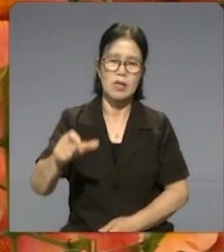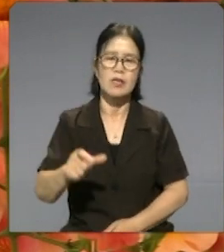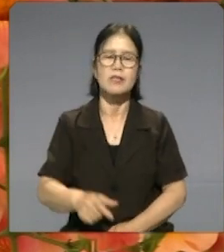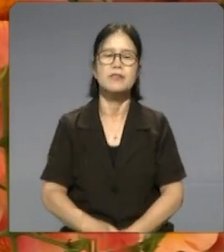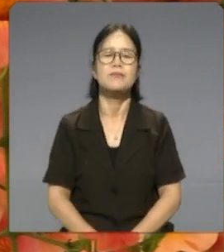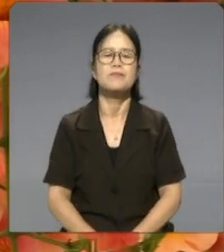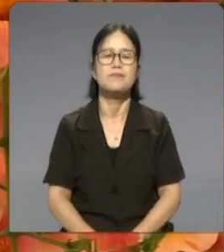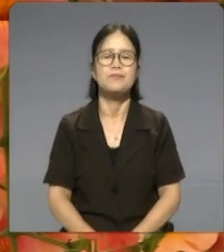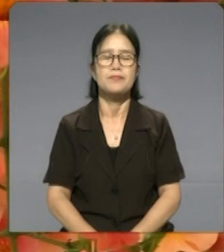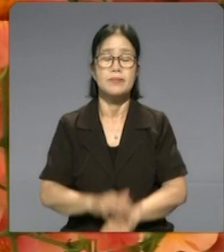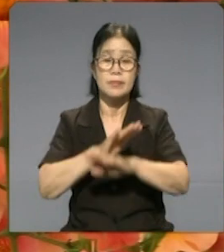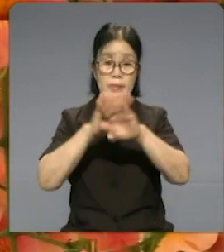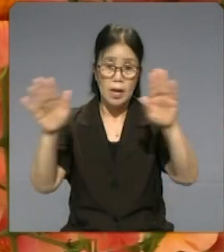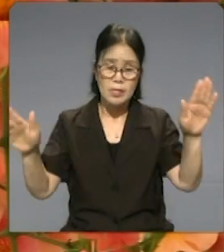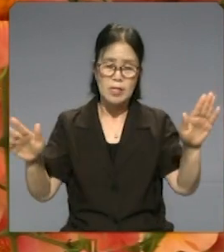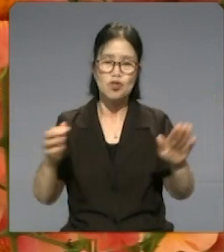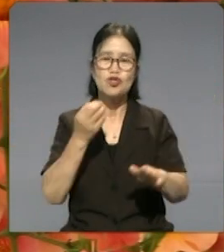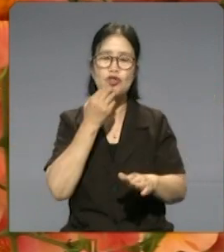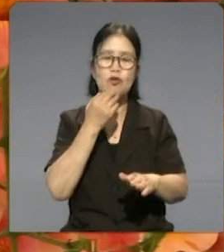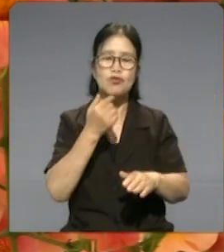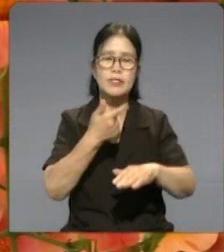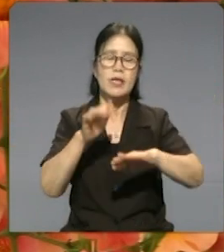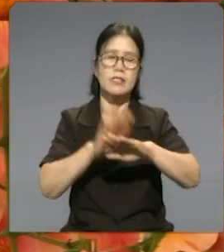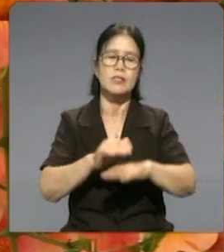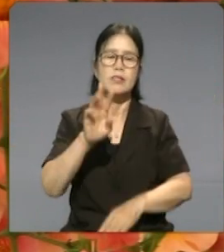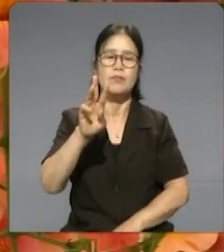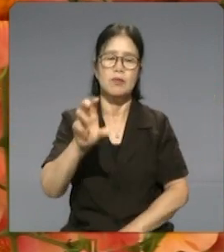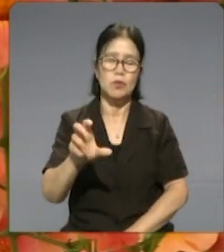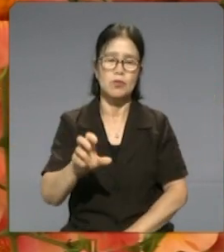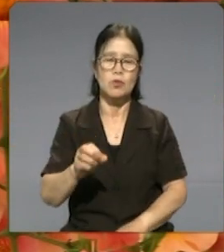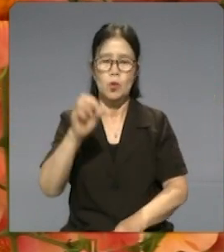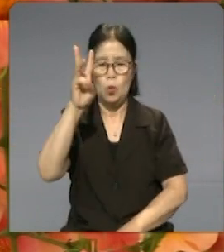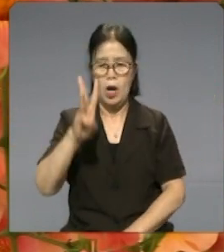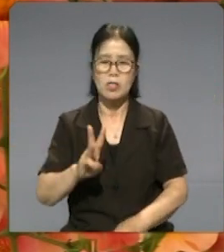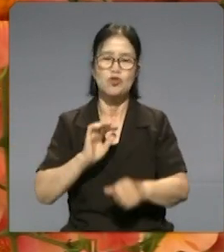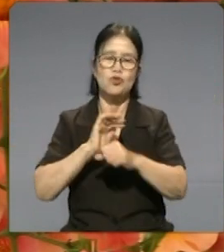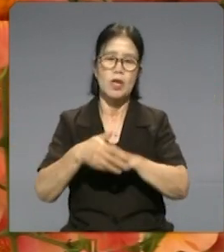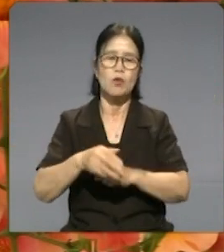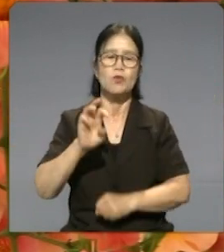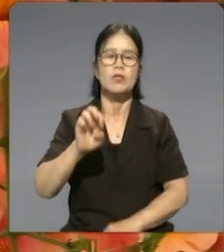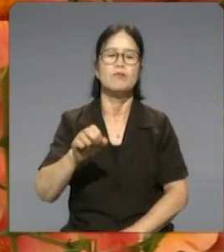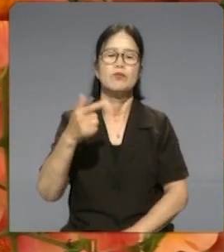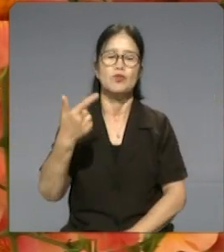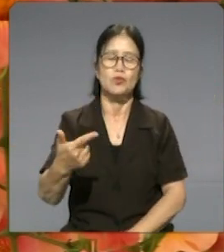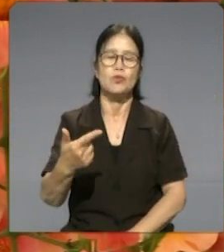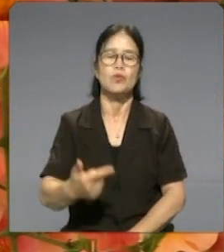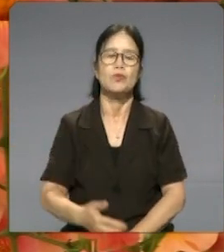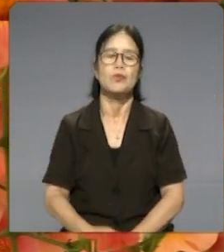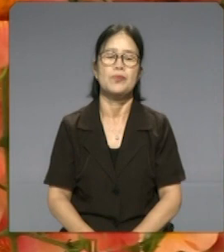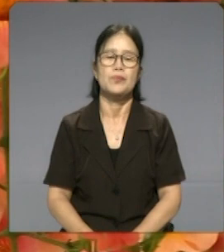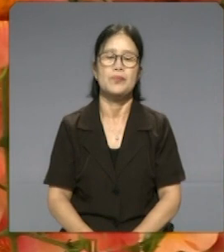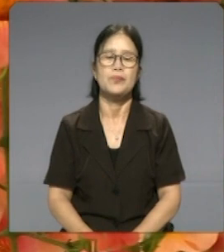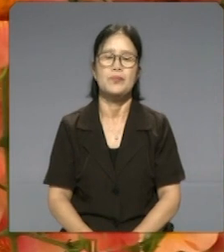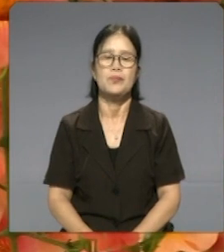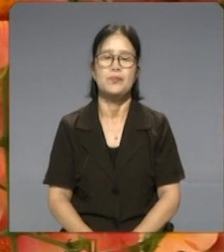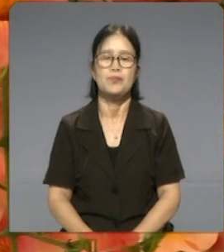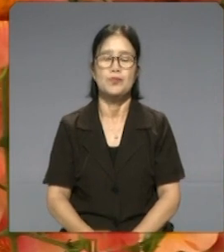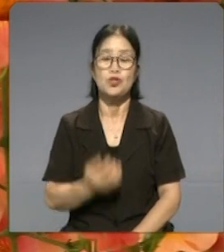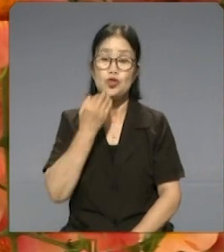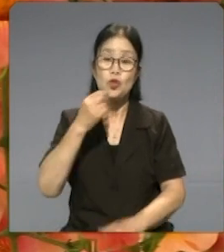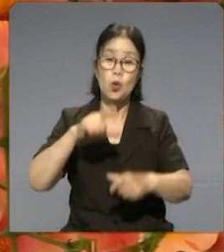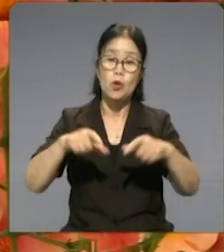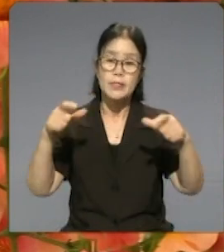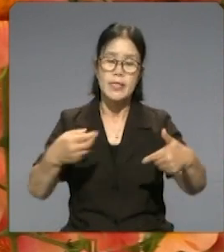강하겠습니다 낮기온도 보시면 서울과 대전이 35도 광주와 대구가 36도까지 올라가겠습니다 수도권